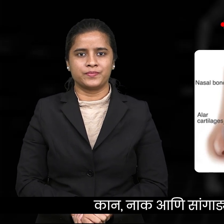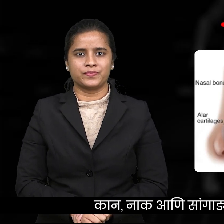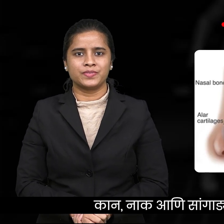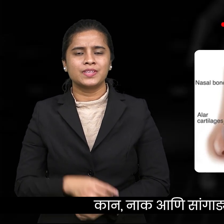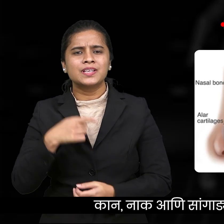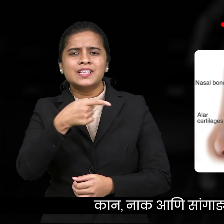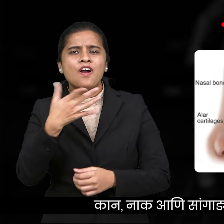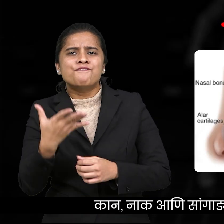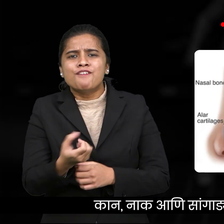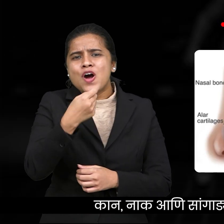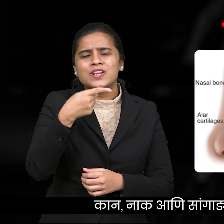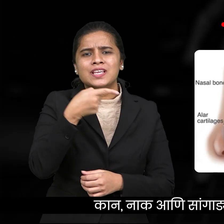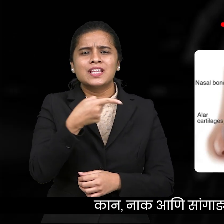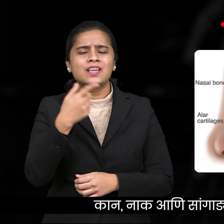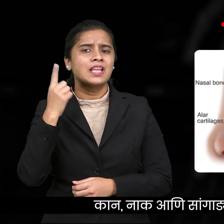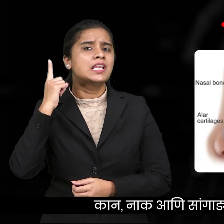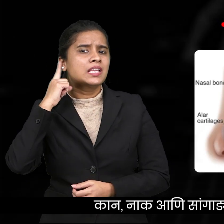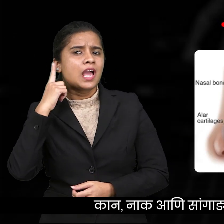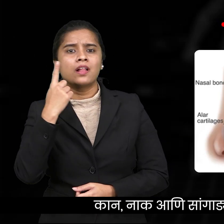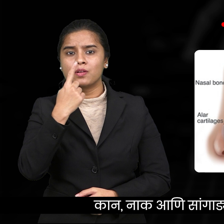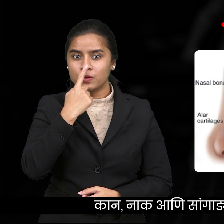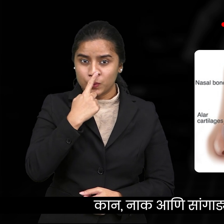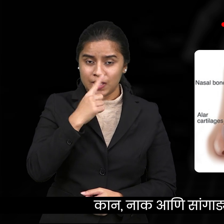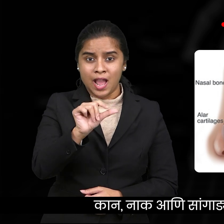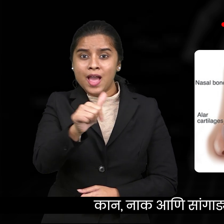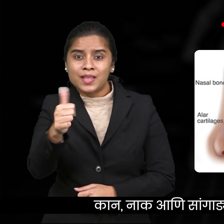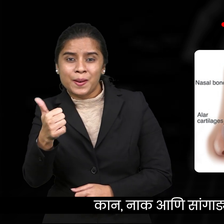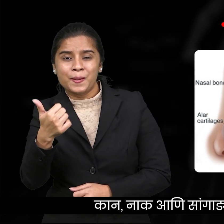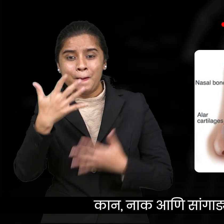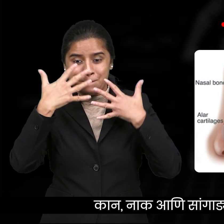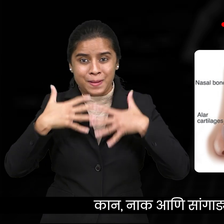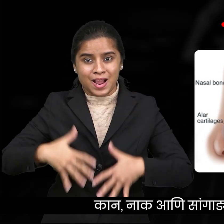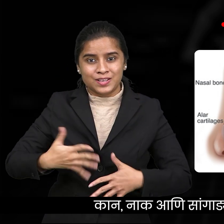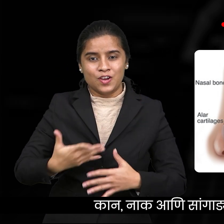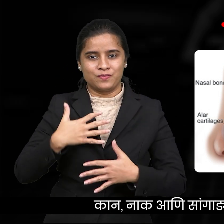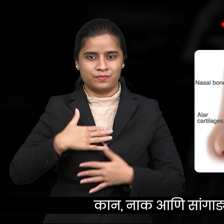कान, नाक आणि सांगाड्याच्या इतर भागांमध्ये कुर्चा आढळतो.